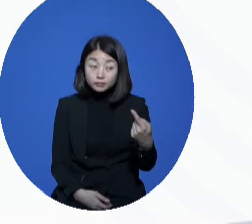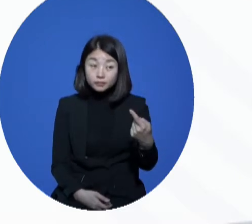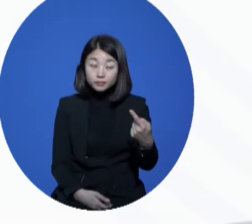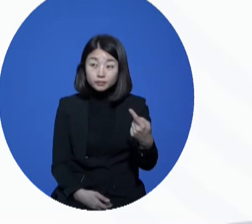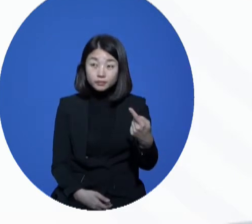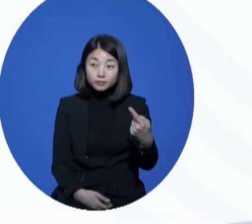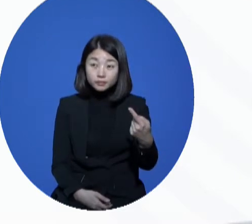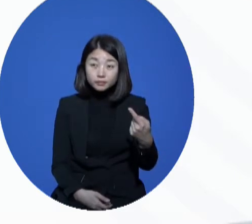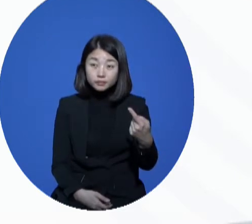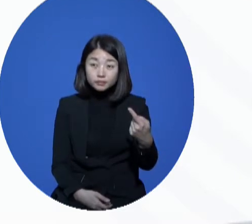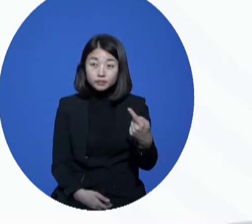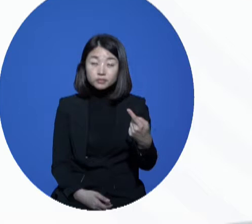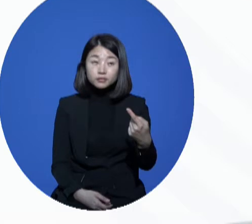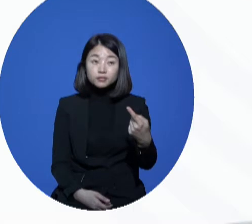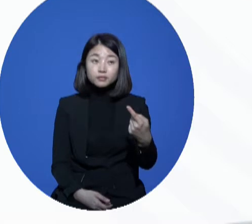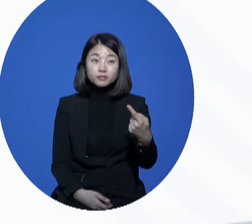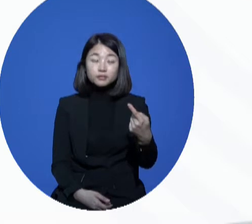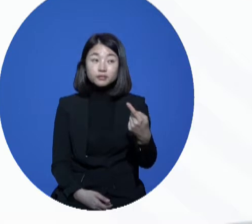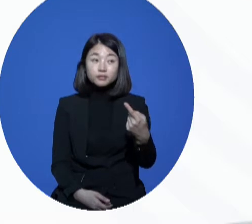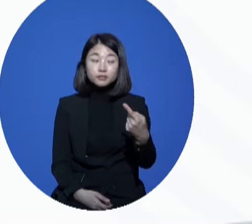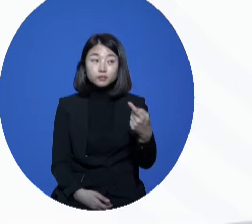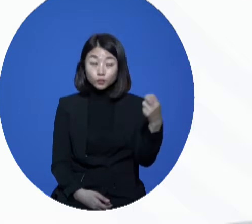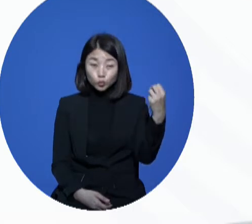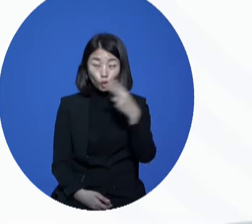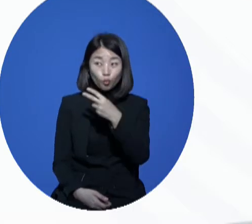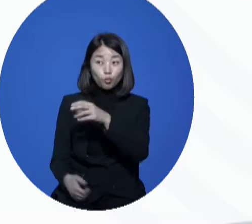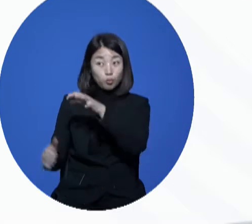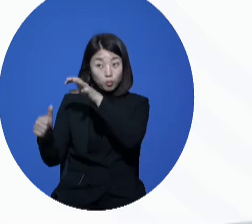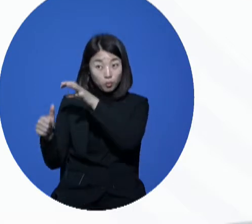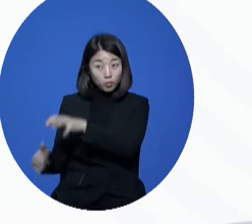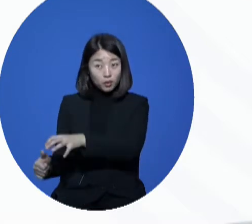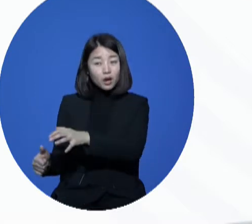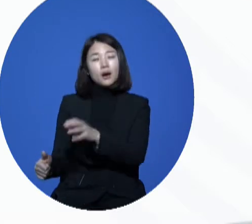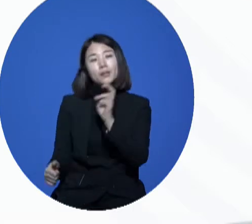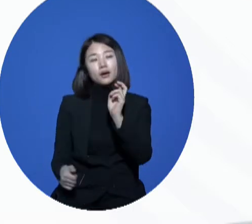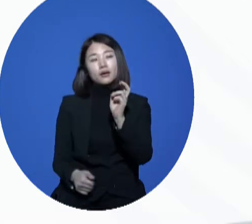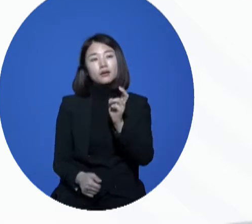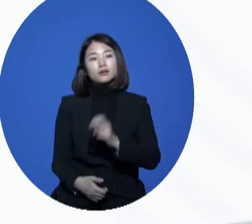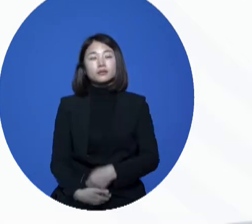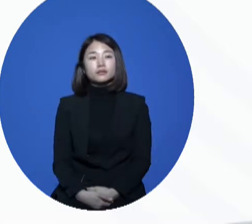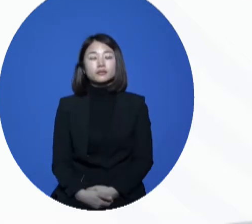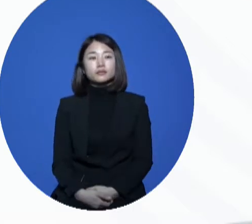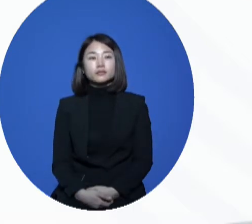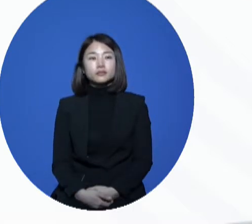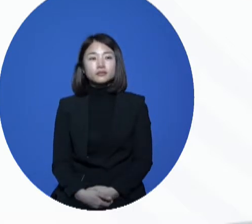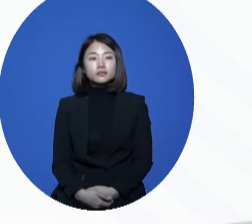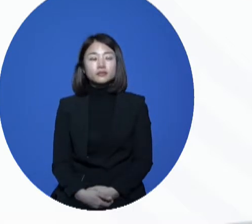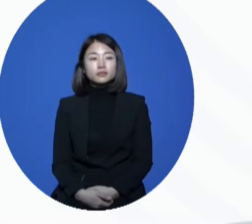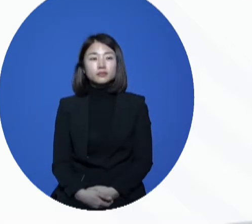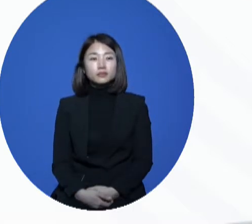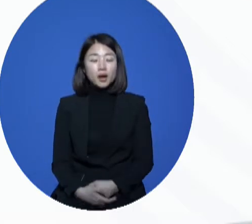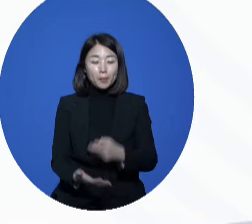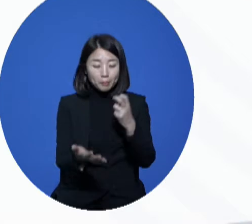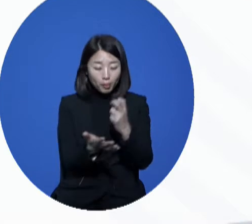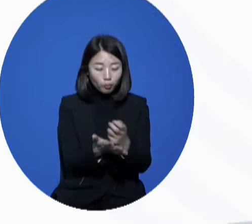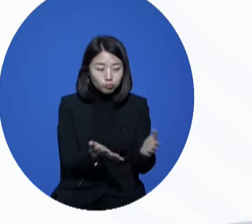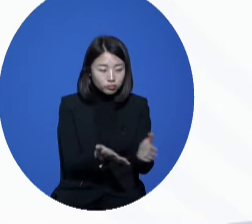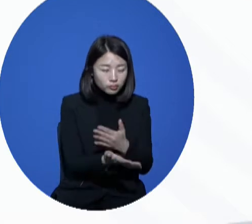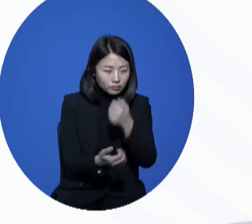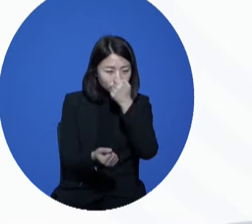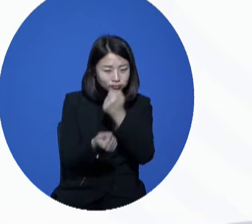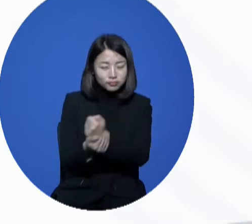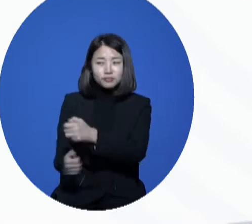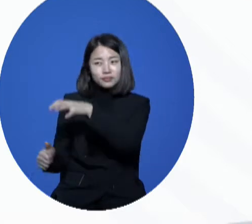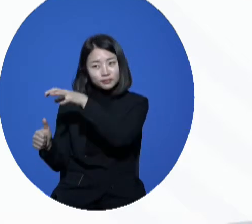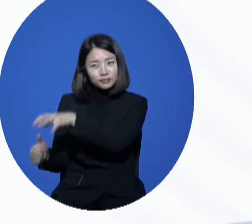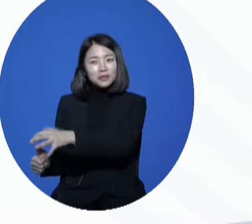도대체 얼마나 쉽게 이렇게 시설을 봉쇄를 또 하게 될 것인가? 법적인 근거 없이도